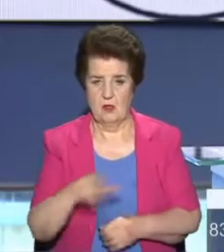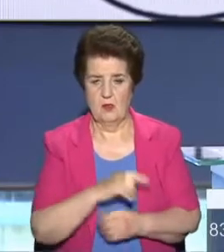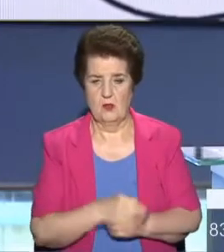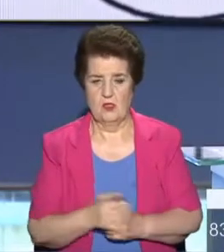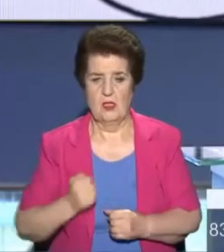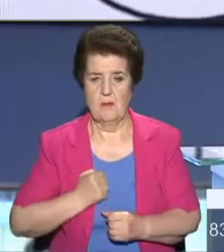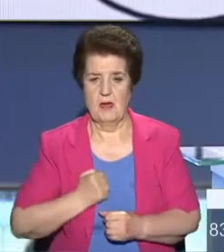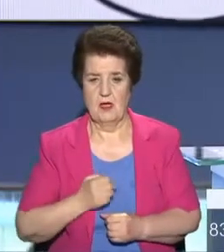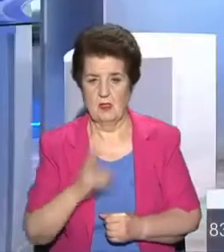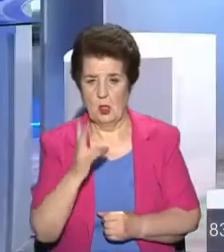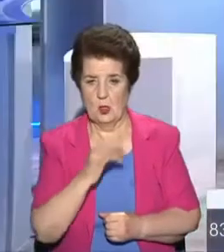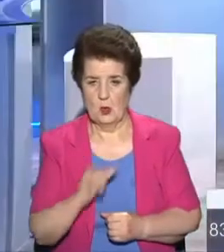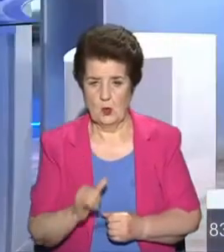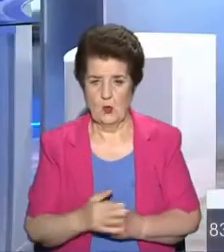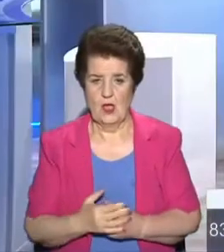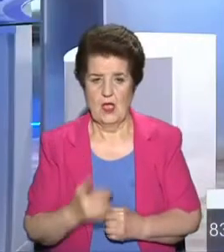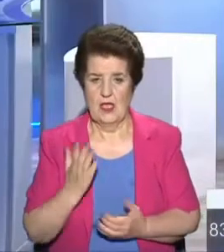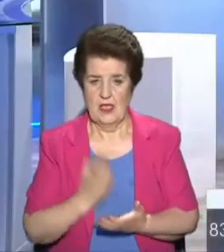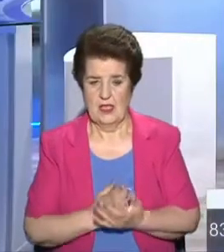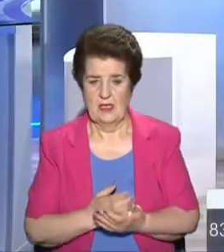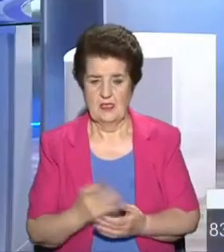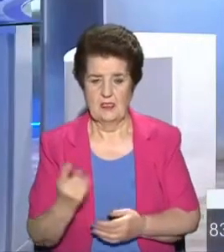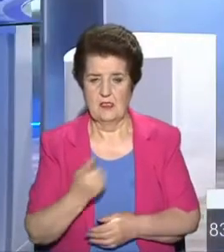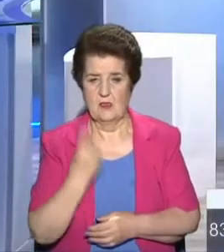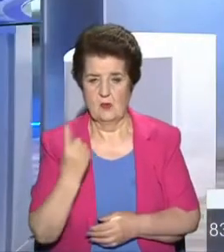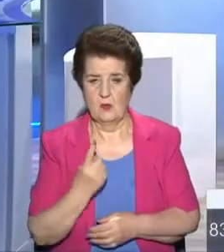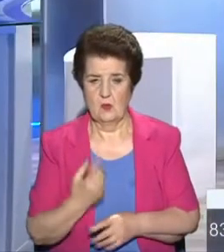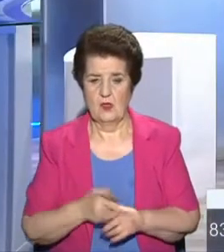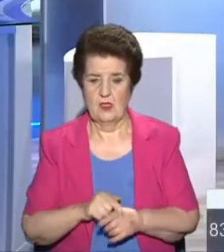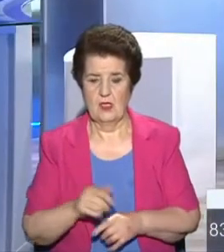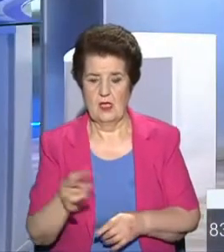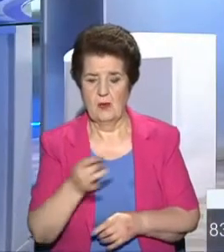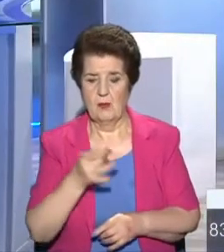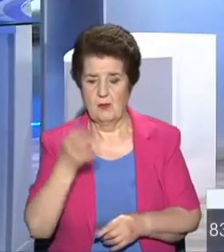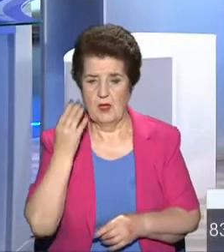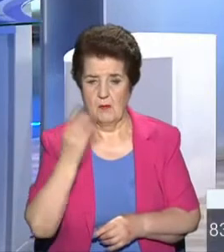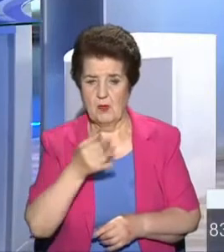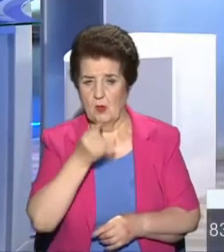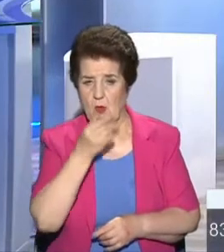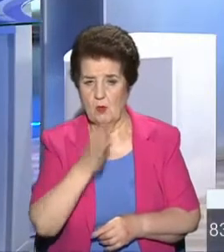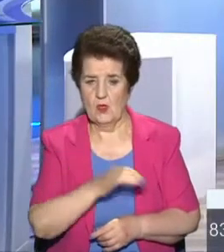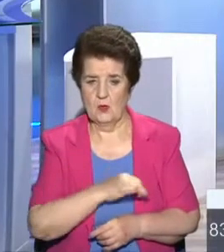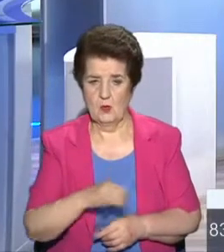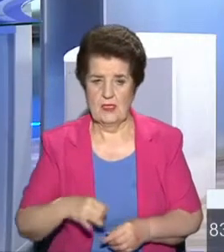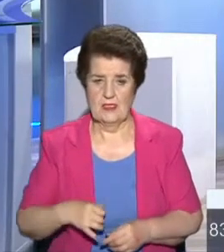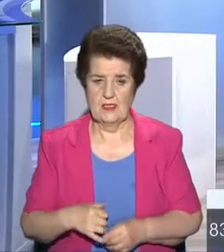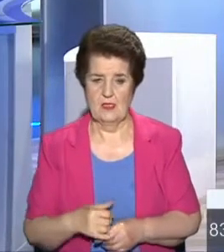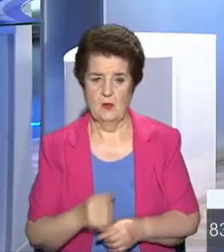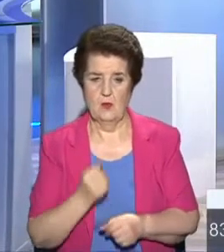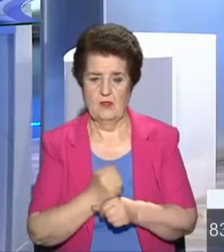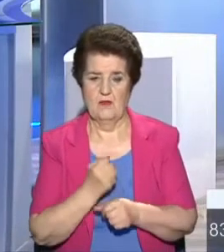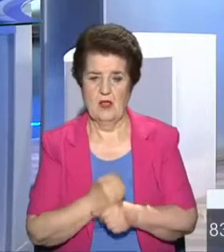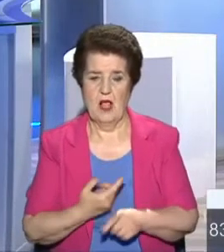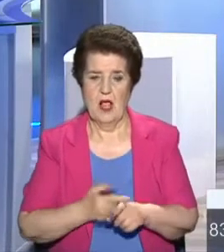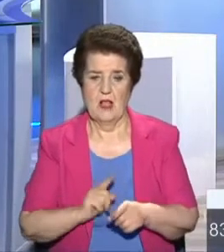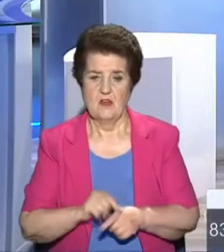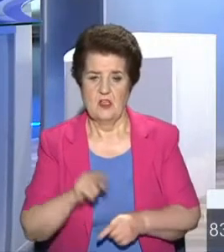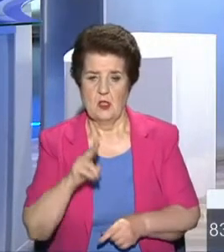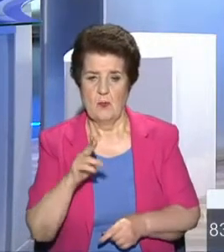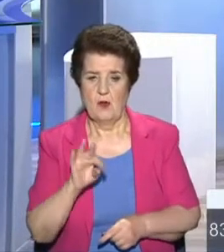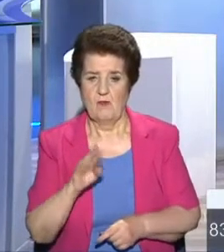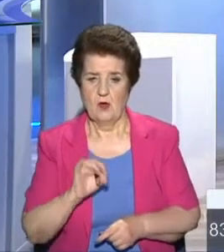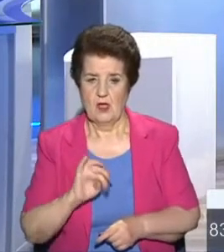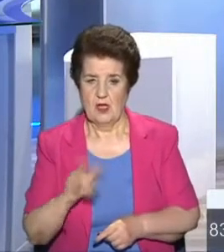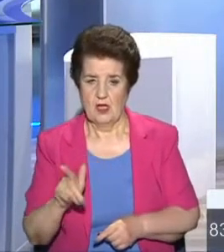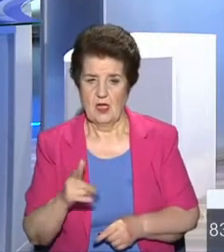din păcate nu răspunsul meu este unul tranșantă Republica Moldova la ora actuală nu poate de una singură face față acestor provocări știm foarte